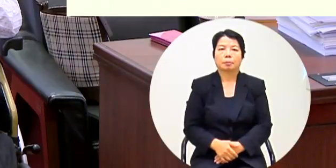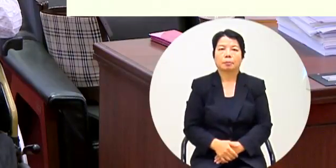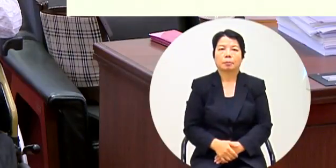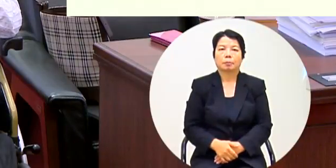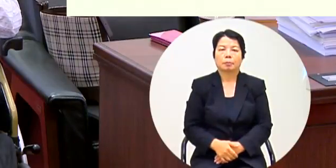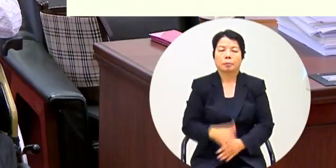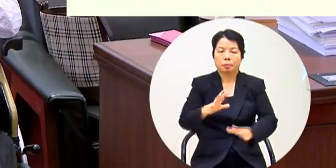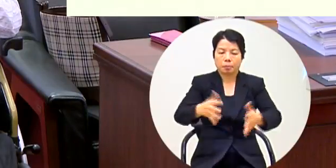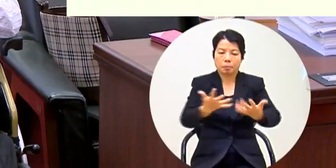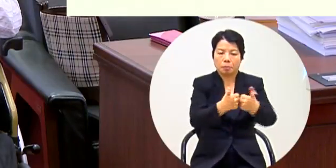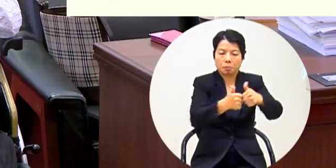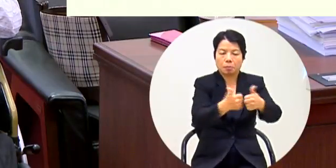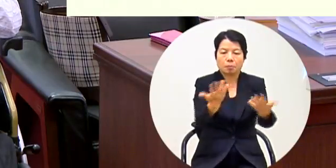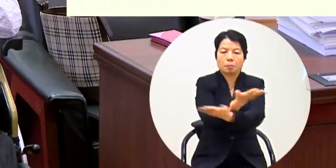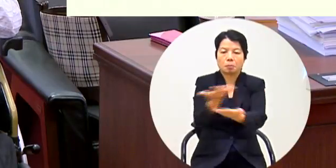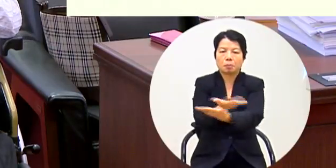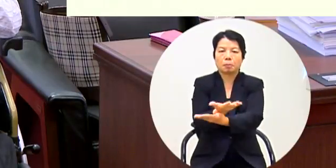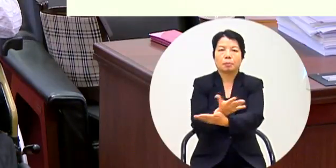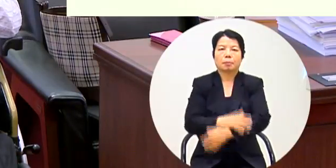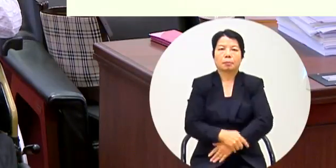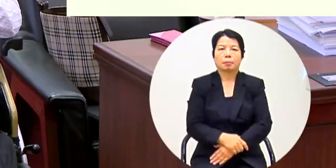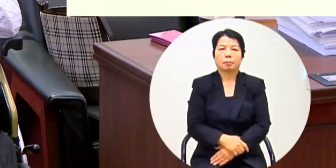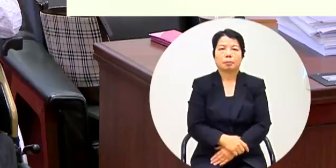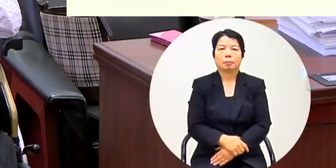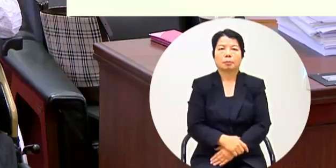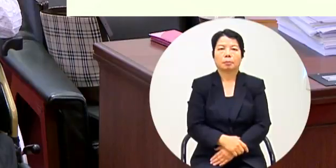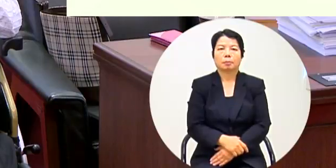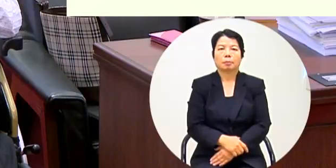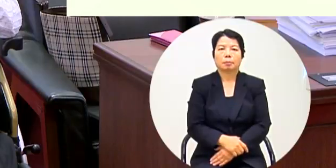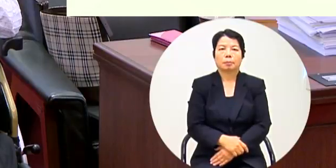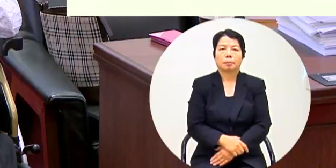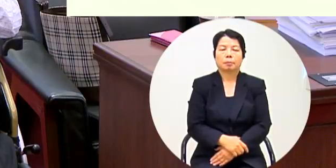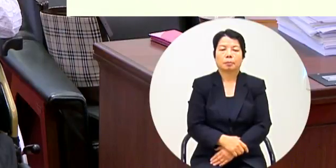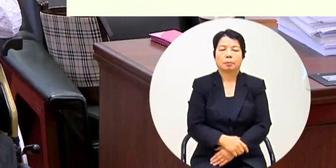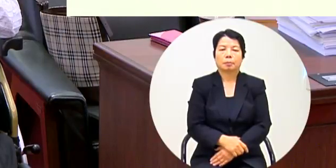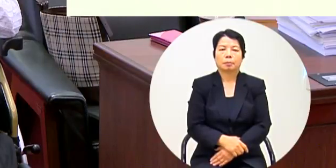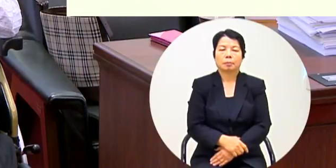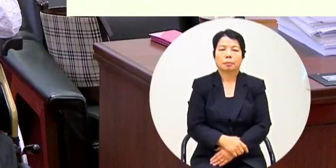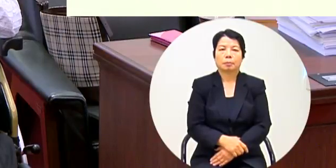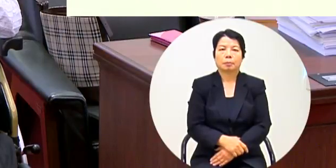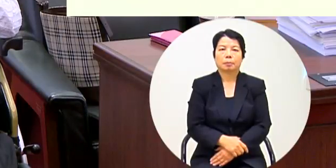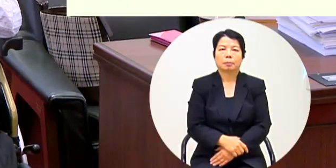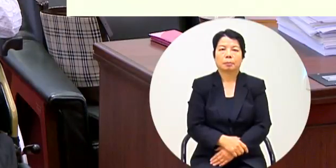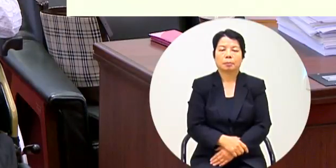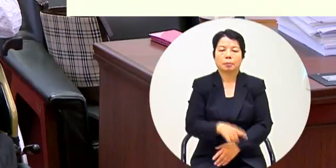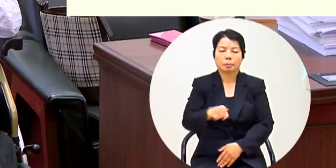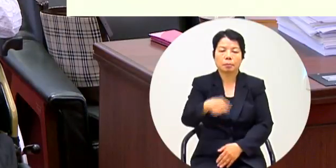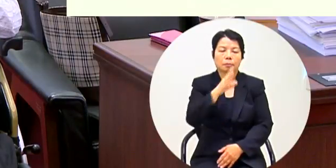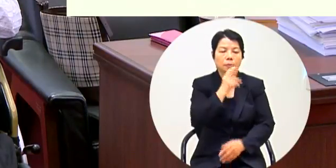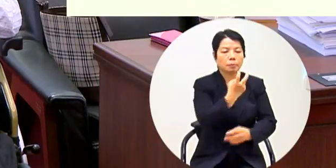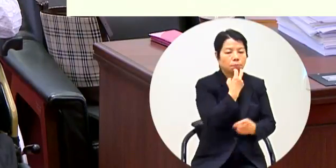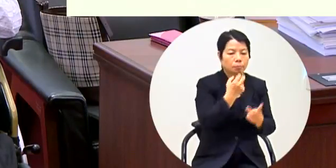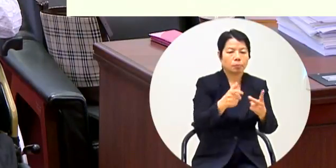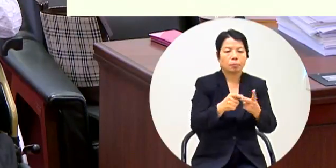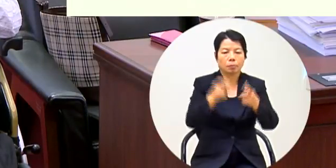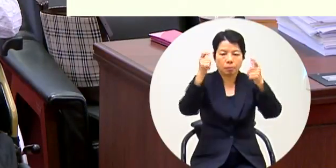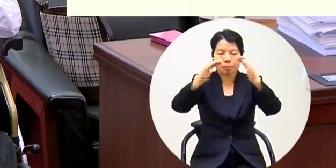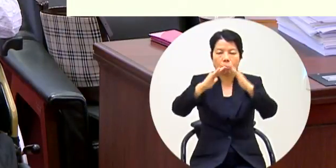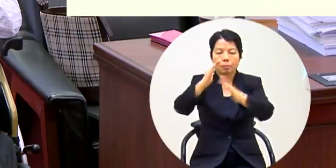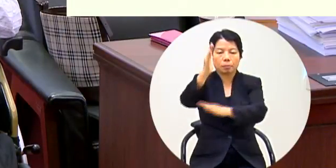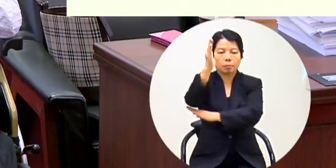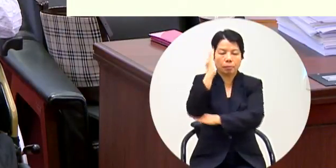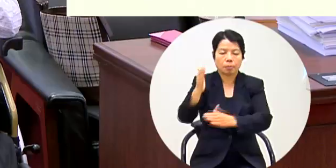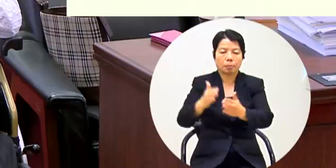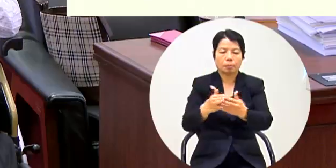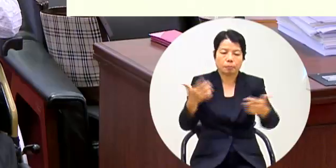好的一个相关的时程。那当然这个是中央跟地方如何去配合。那我们地方可以要求